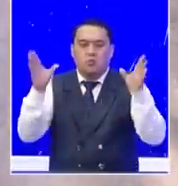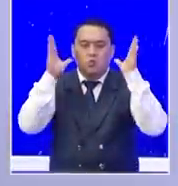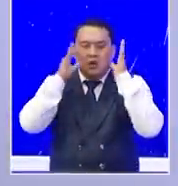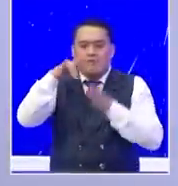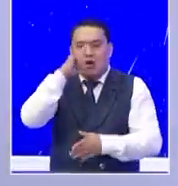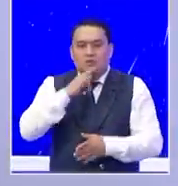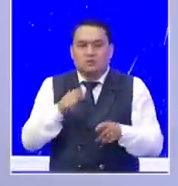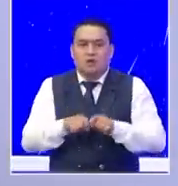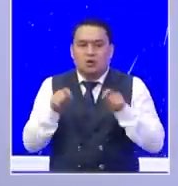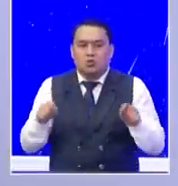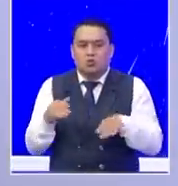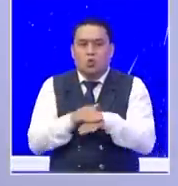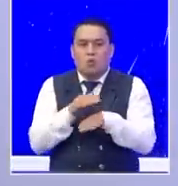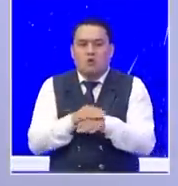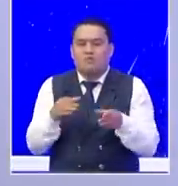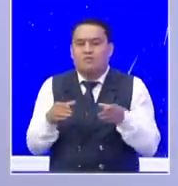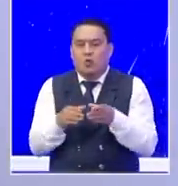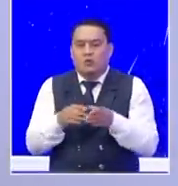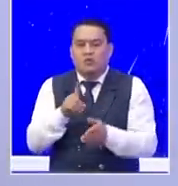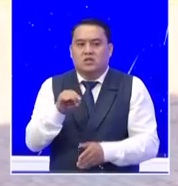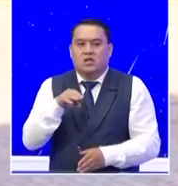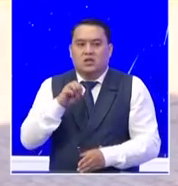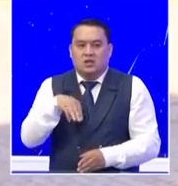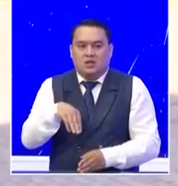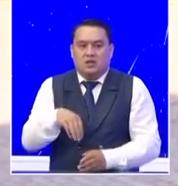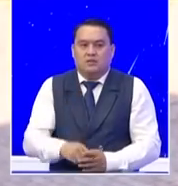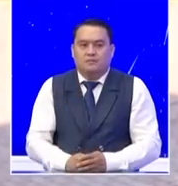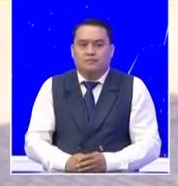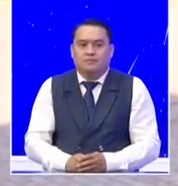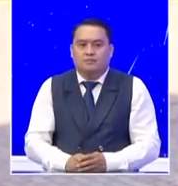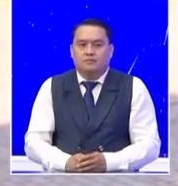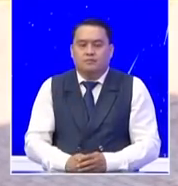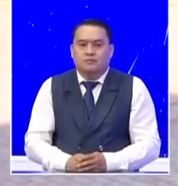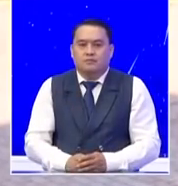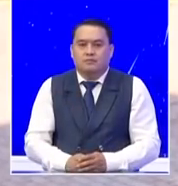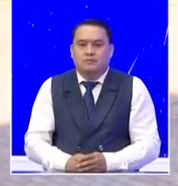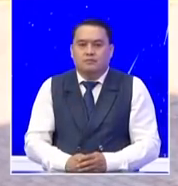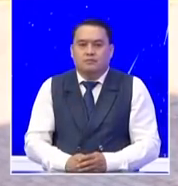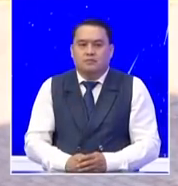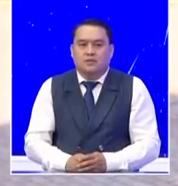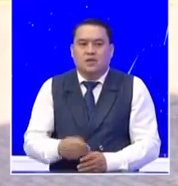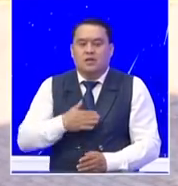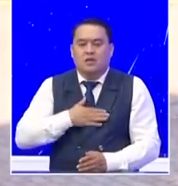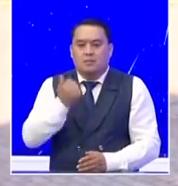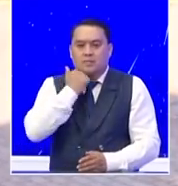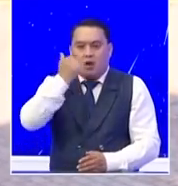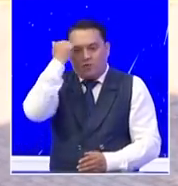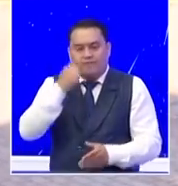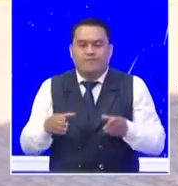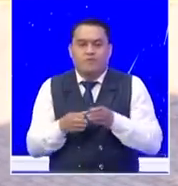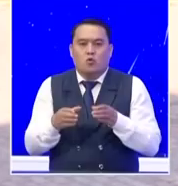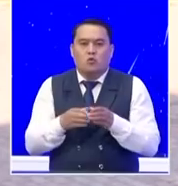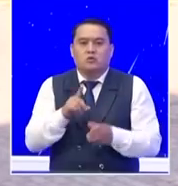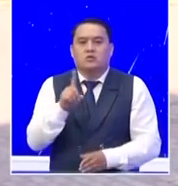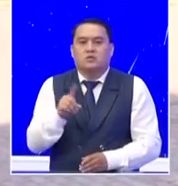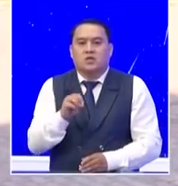Казахстана, создавший благотворительный фонд «Зекет». «Зекет хорна и...» Я безмерно благодарна фонду «Зекет».